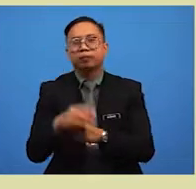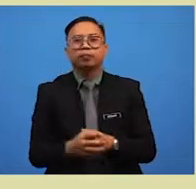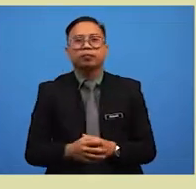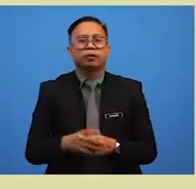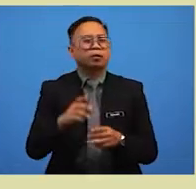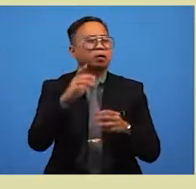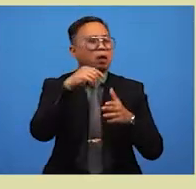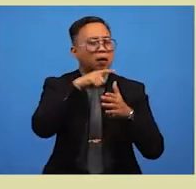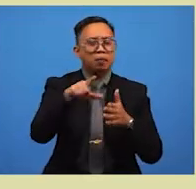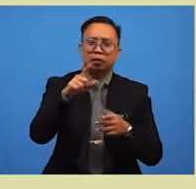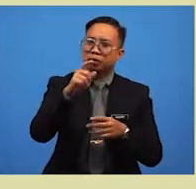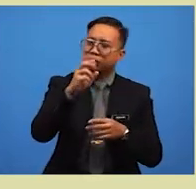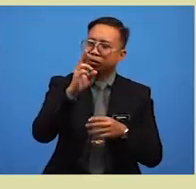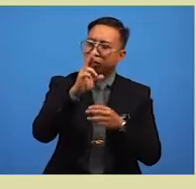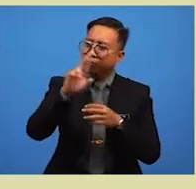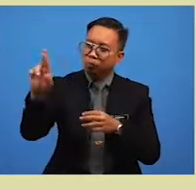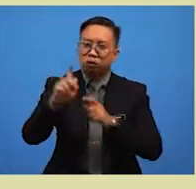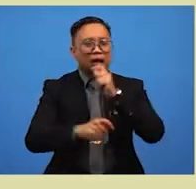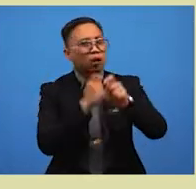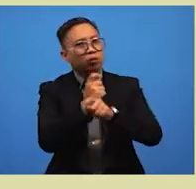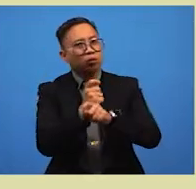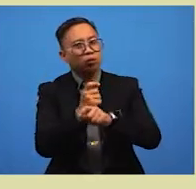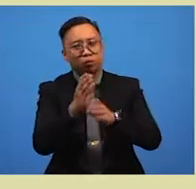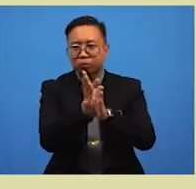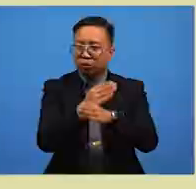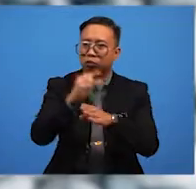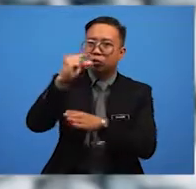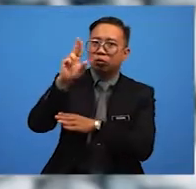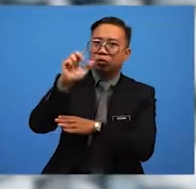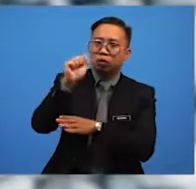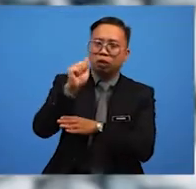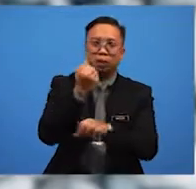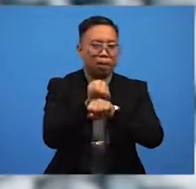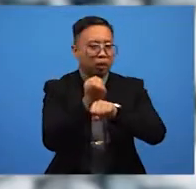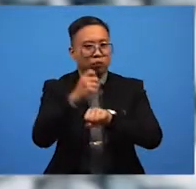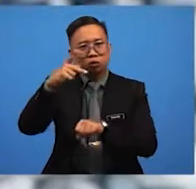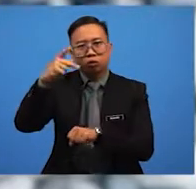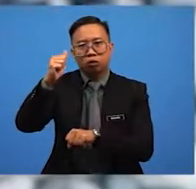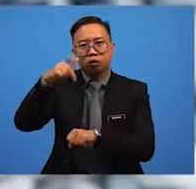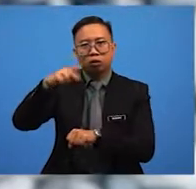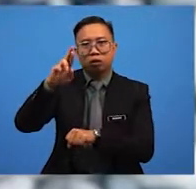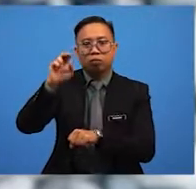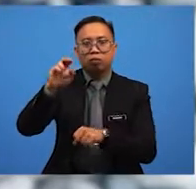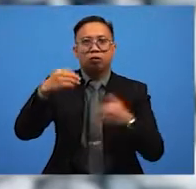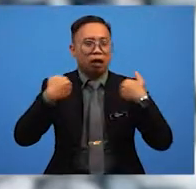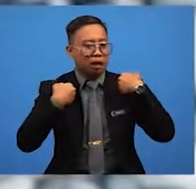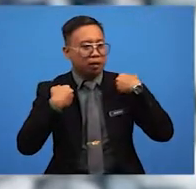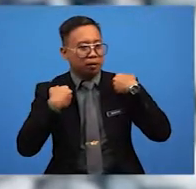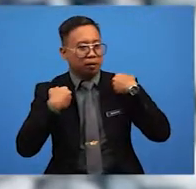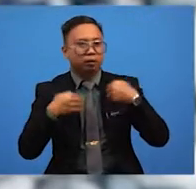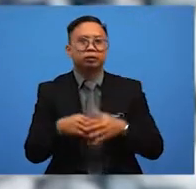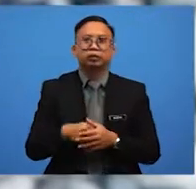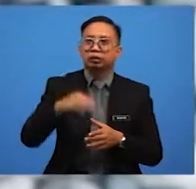tahun akan membentuk gua batu kapur. Gua batu kapur ini mempunyai stalaktit dan